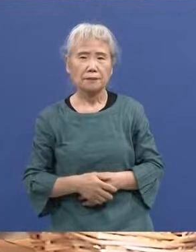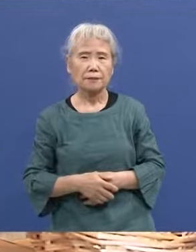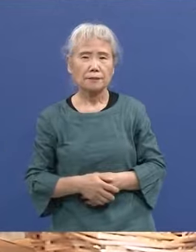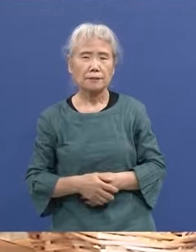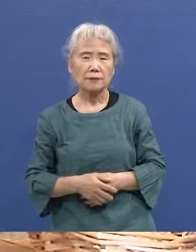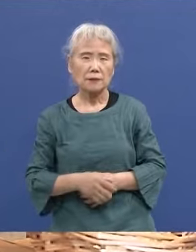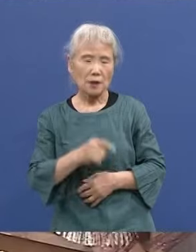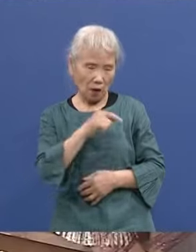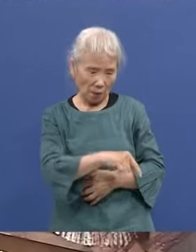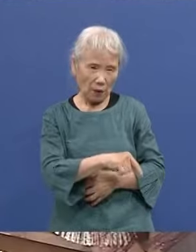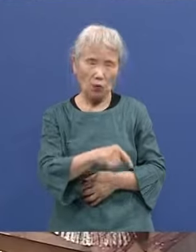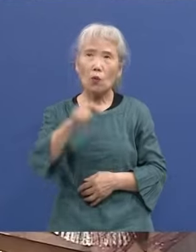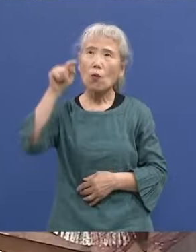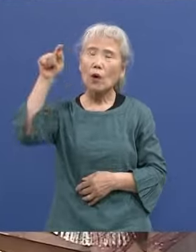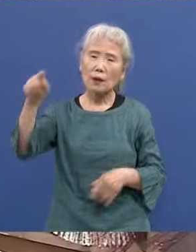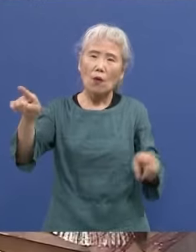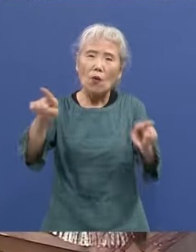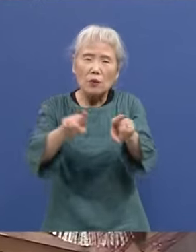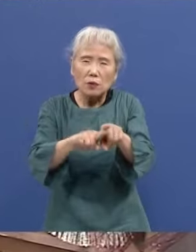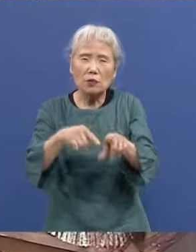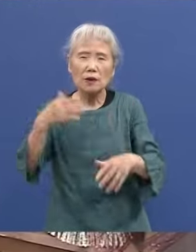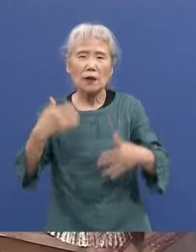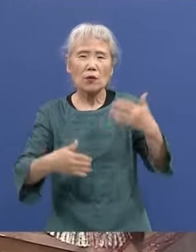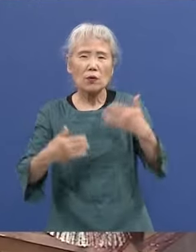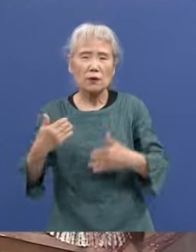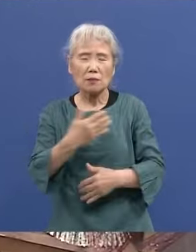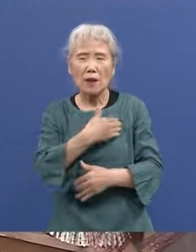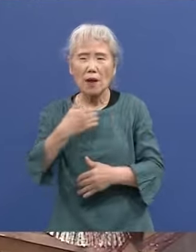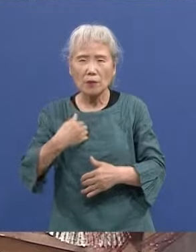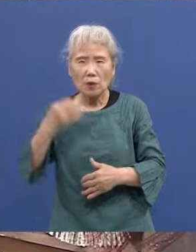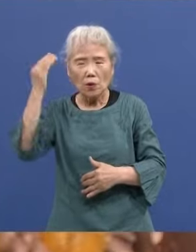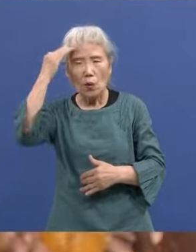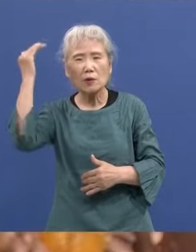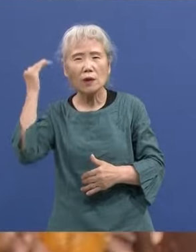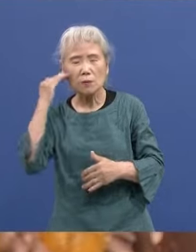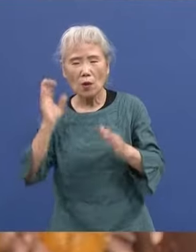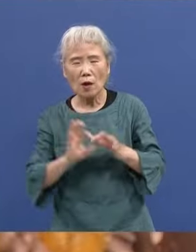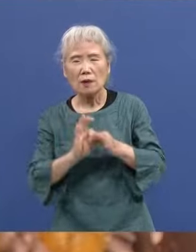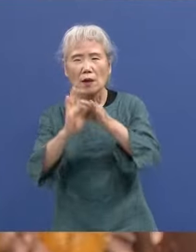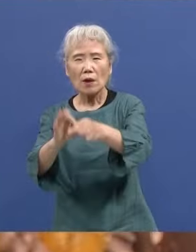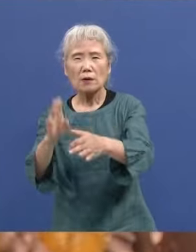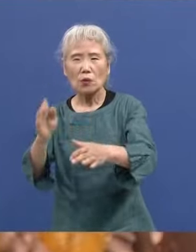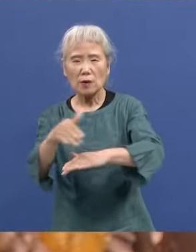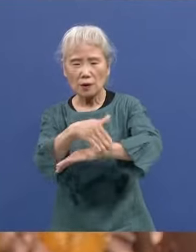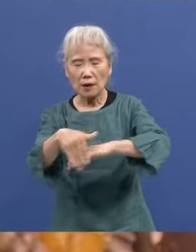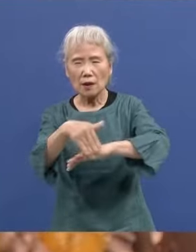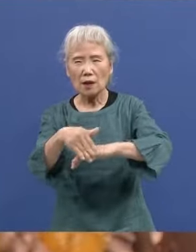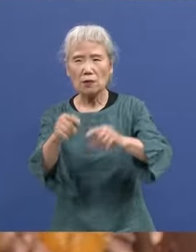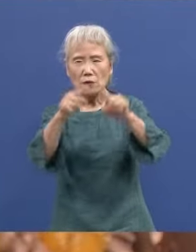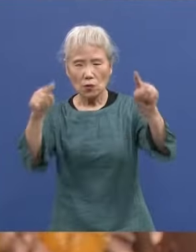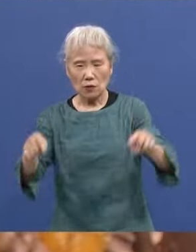、カフェとお花が一緒に楽しめるお店というコンセプトが伝わるように計画書に記